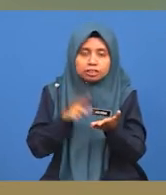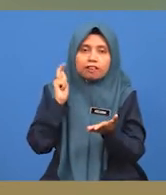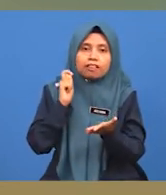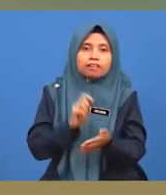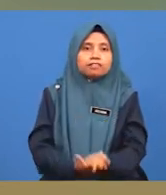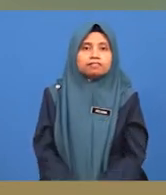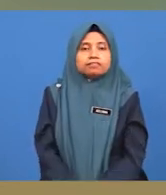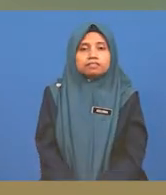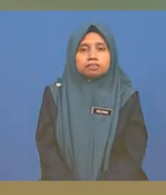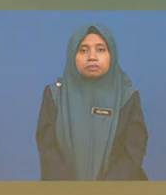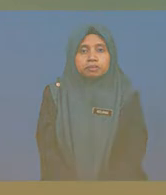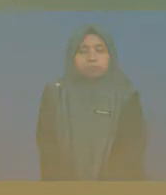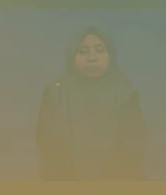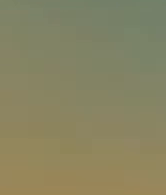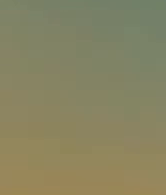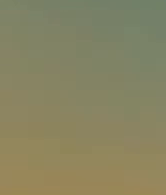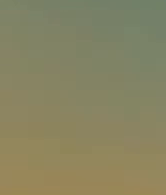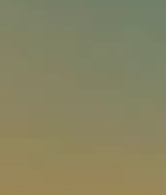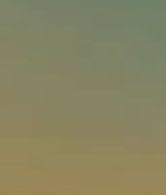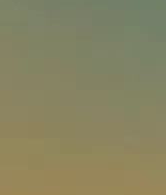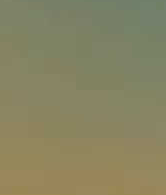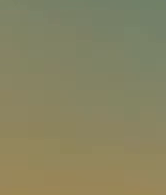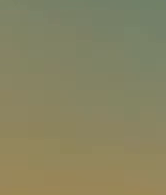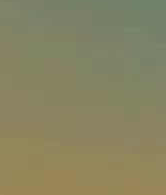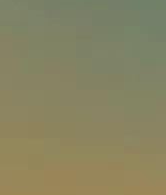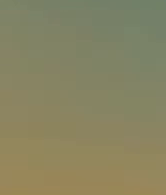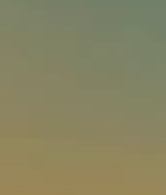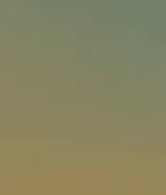telah kita bincangkan tadi.